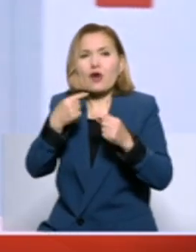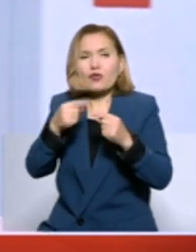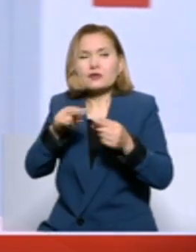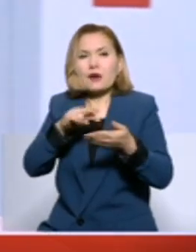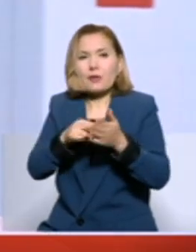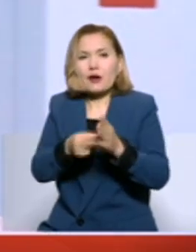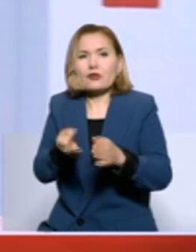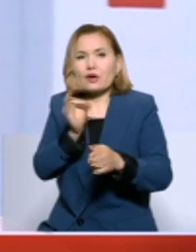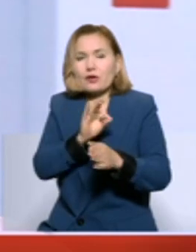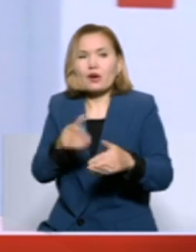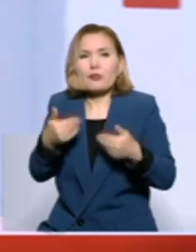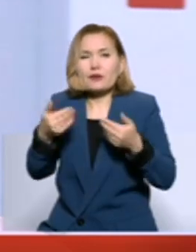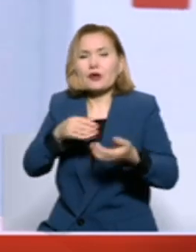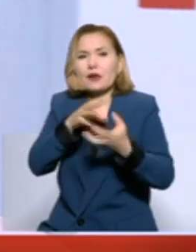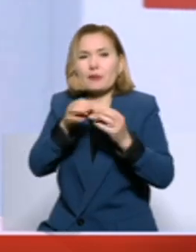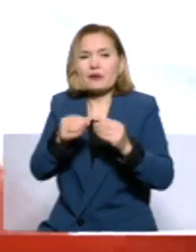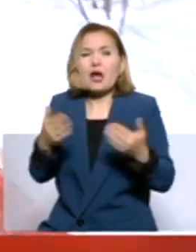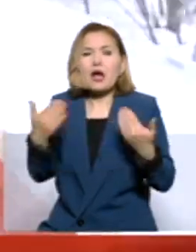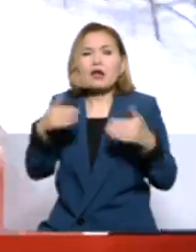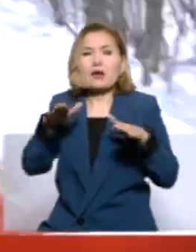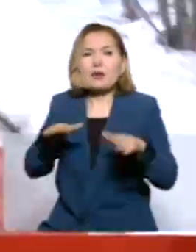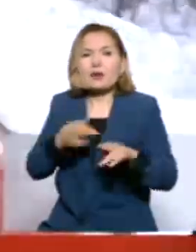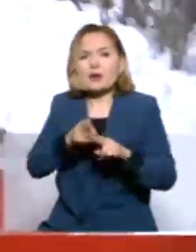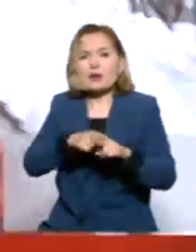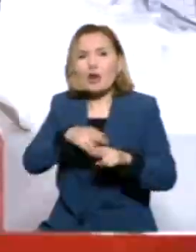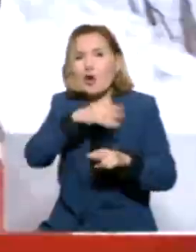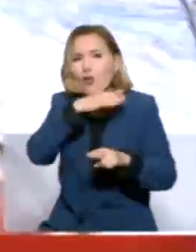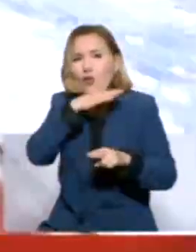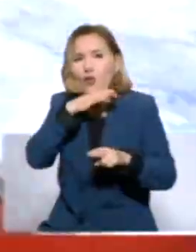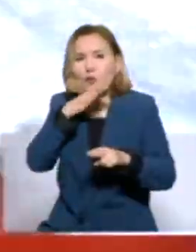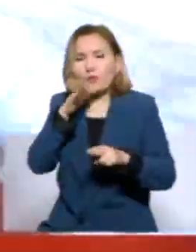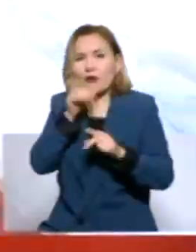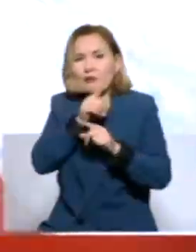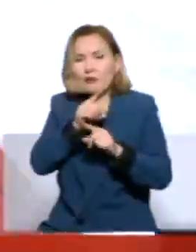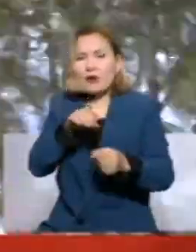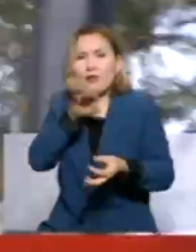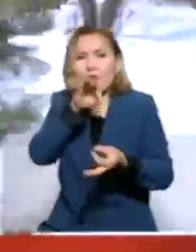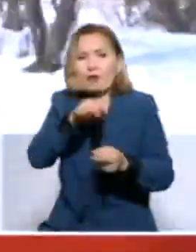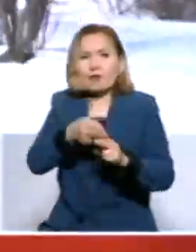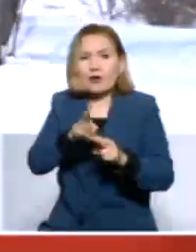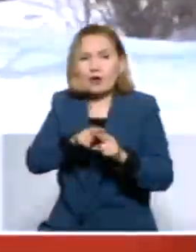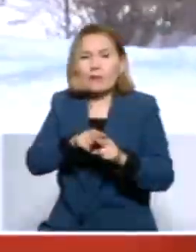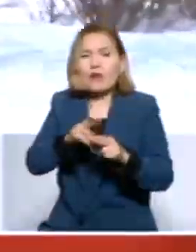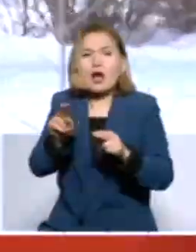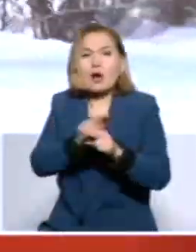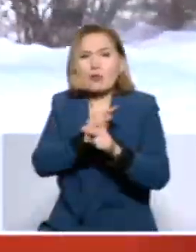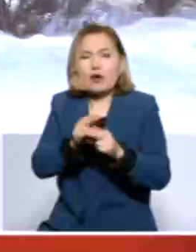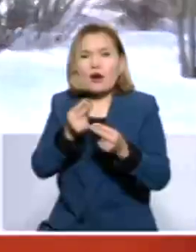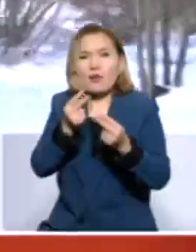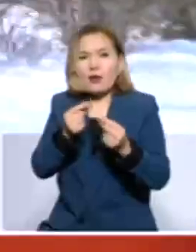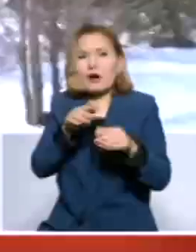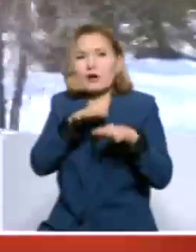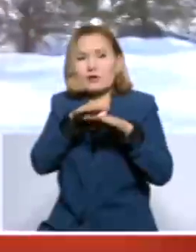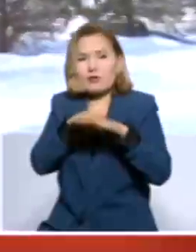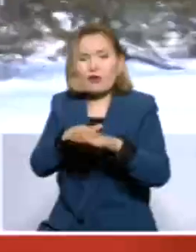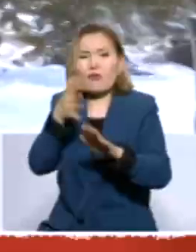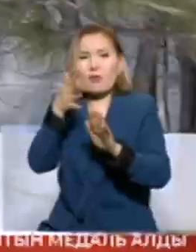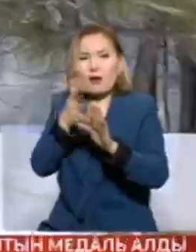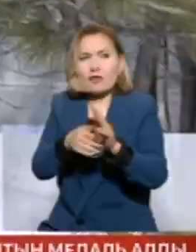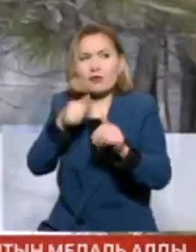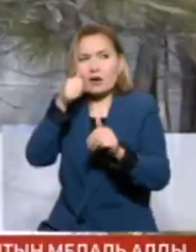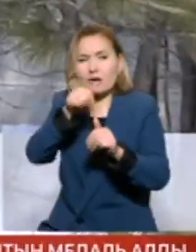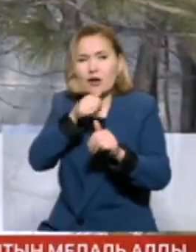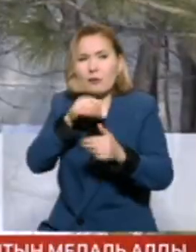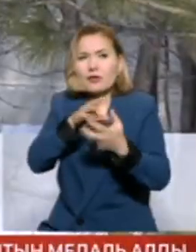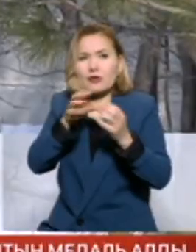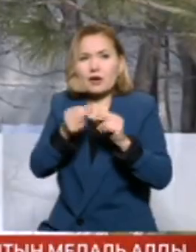мақсатта пайдалануды ұсынды. Өйткені демалыс орны көптен бері бос тұр. Оның үстіне нысанда күтіп ұстауға қазына қаржысы жұмсалуда, дейді